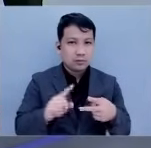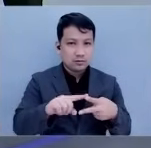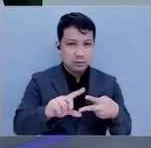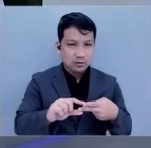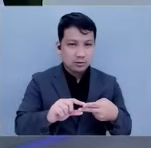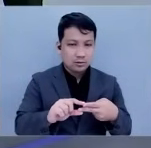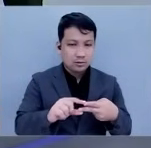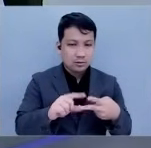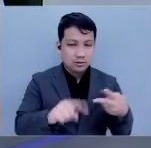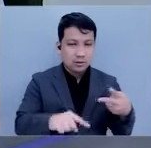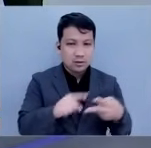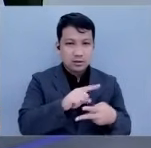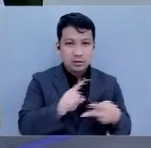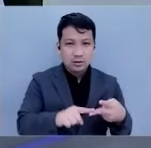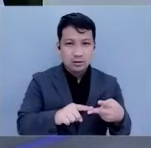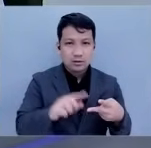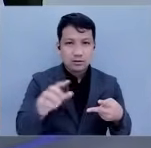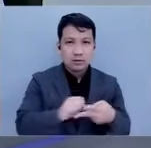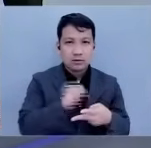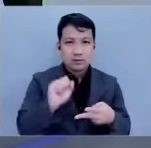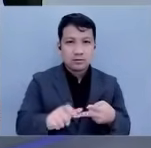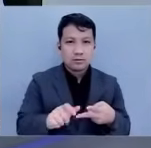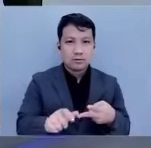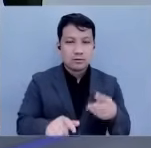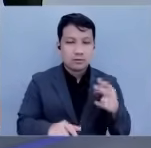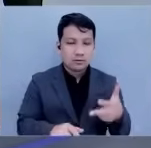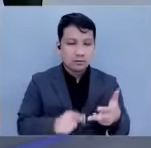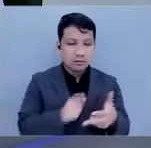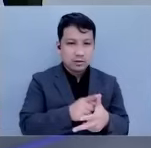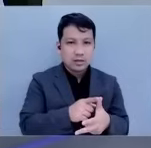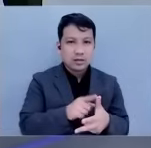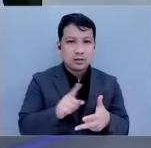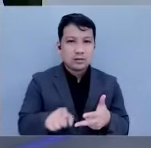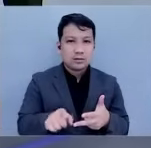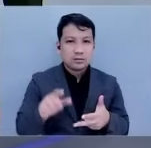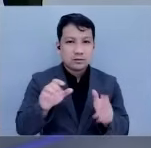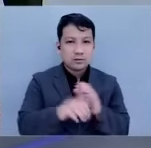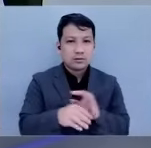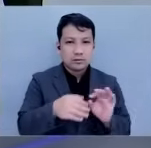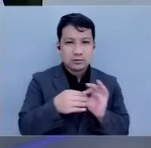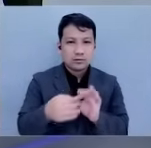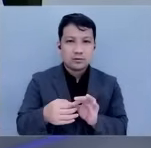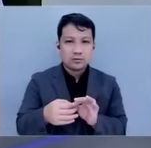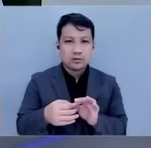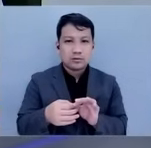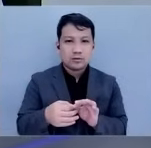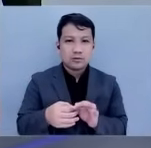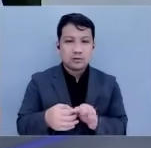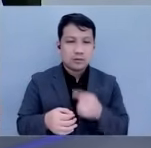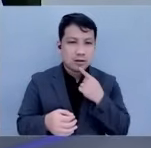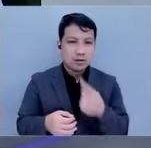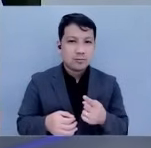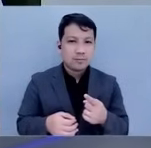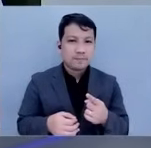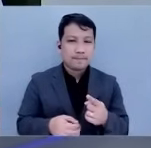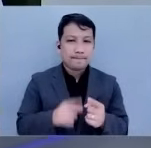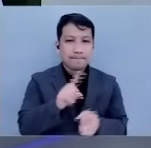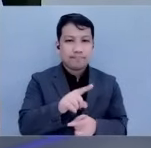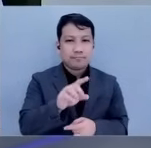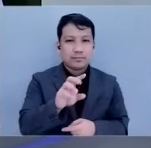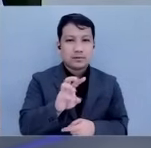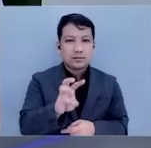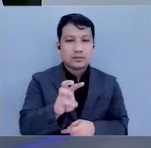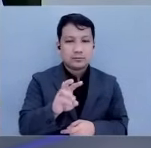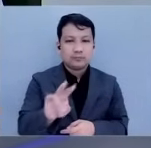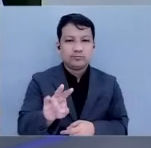De Lima bale ay binasura na. Ang natirang kaso na lamang ay ang criminal case number 17167. Dalawang linggo lamang